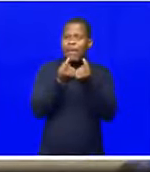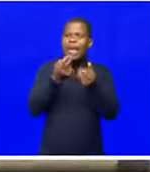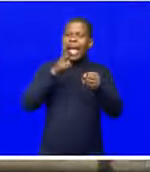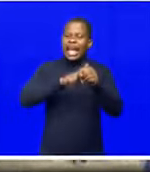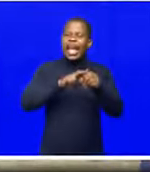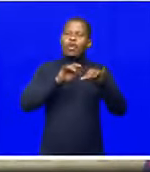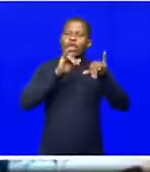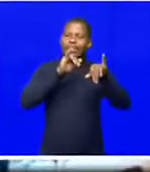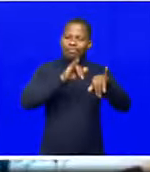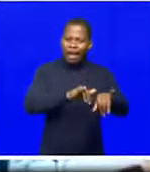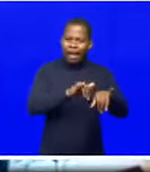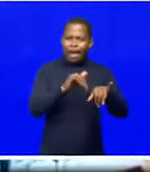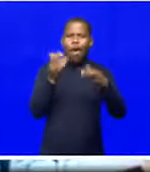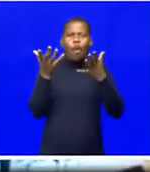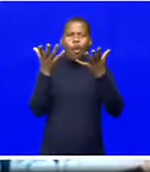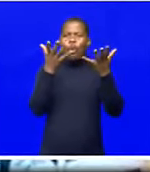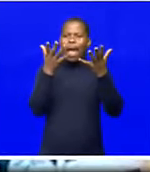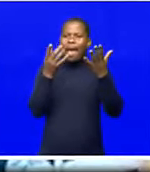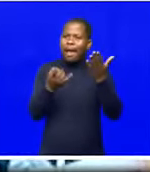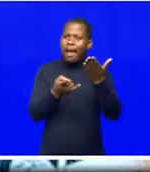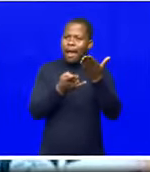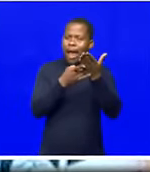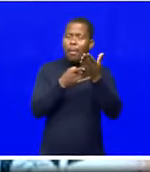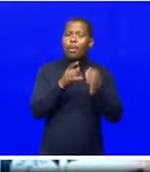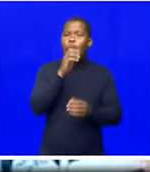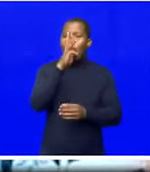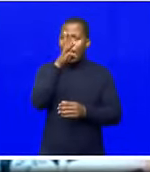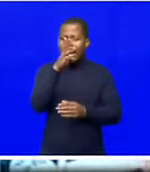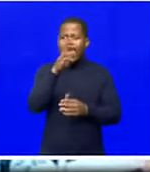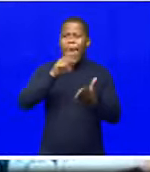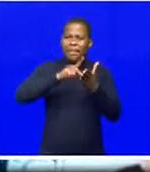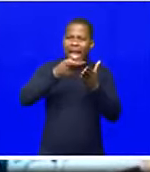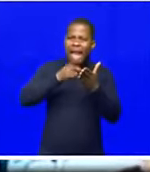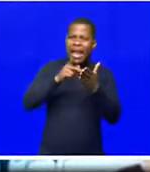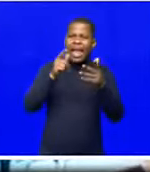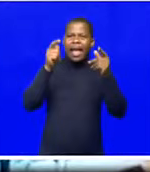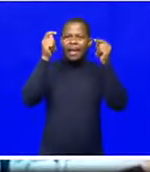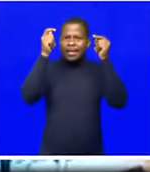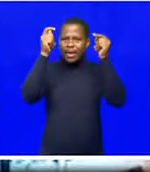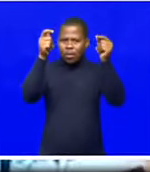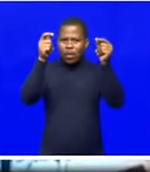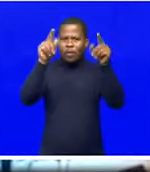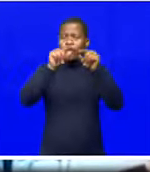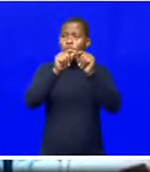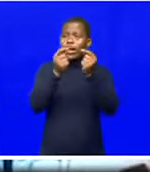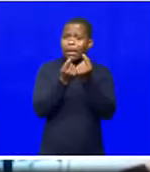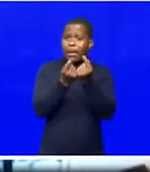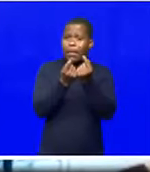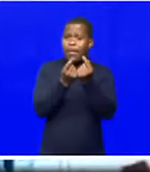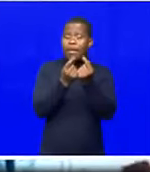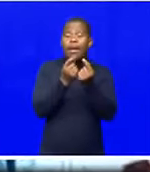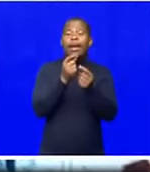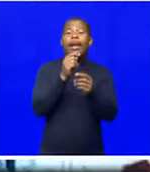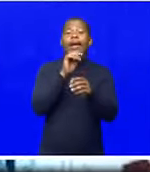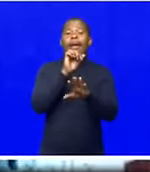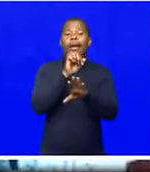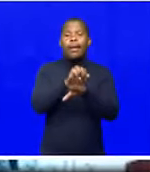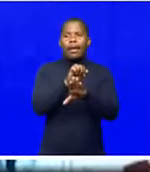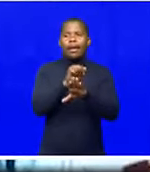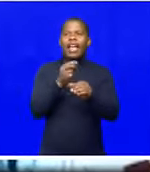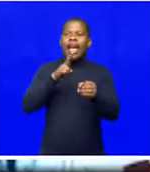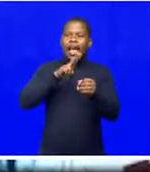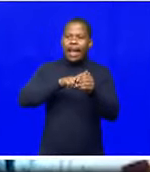uhlalaphi, maybe dawenteka sibe nabo-free transport because ema-supporters efu ukuze asisupport efuna kube khona